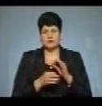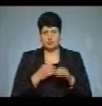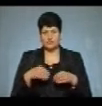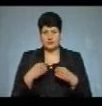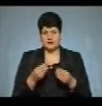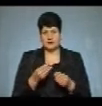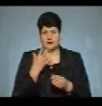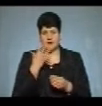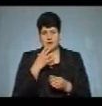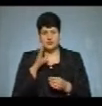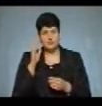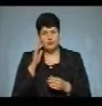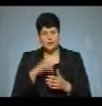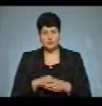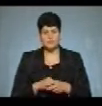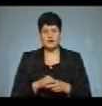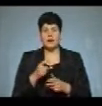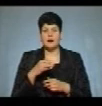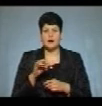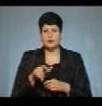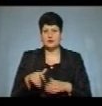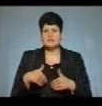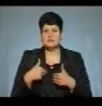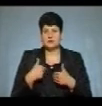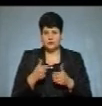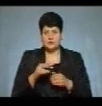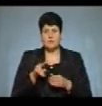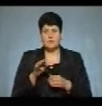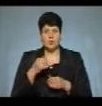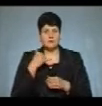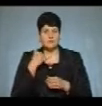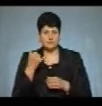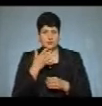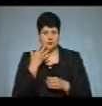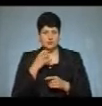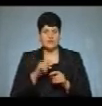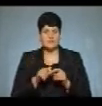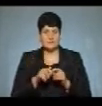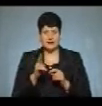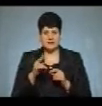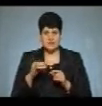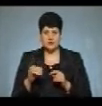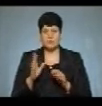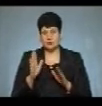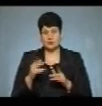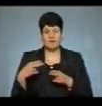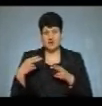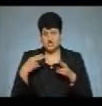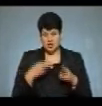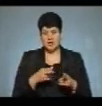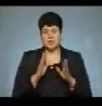даний будинок. Хай мешканці звертаються навіть по телефону в теплову інспекцію нашу, і ми будемо виїжджати,